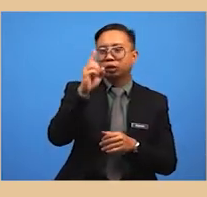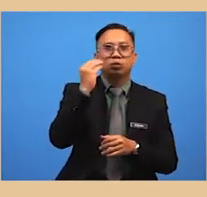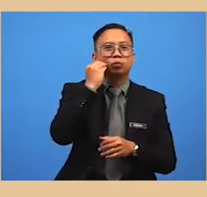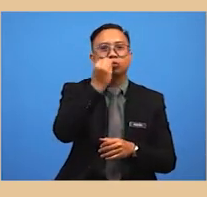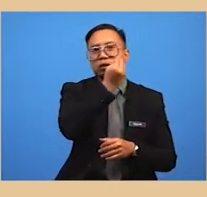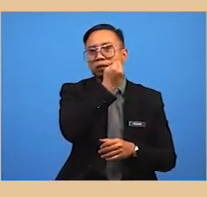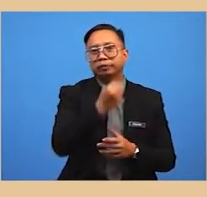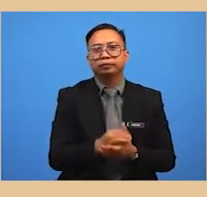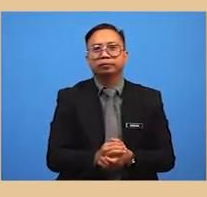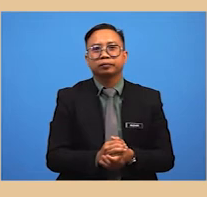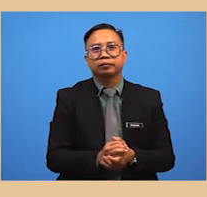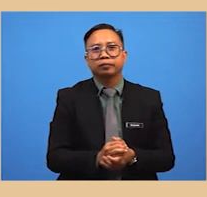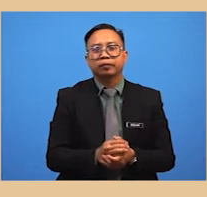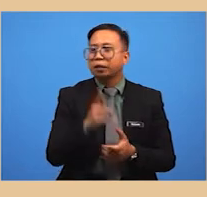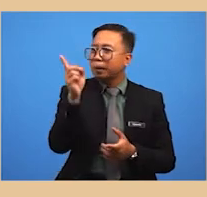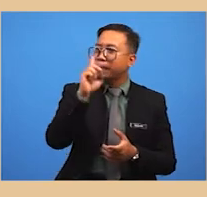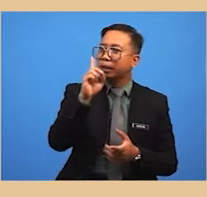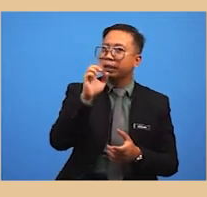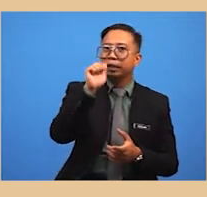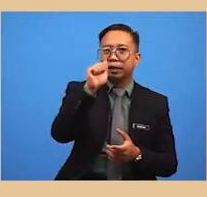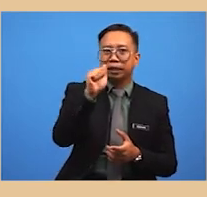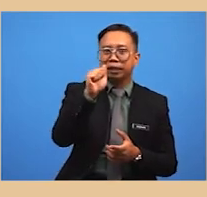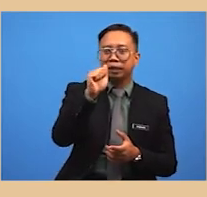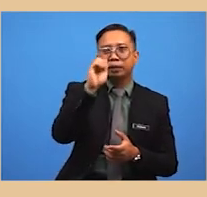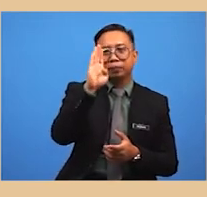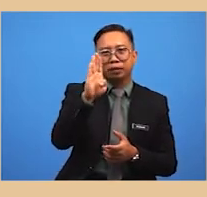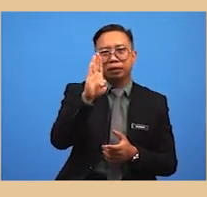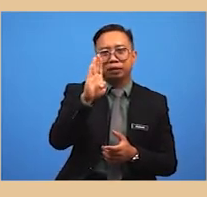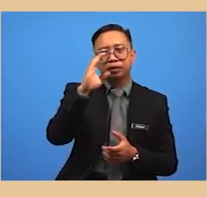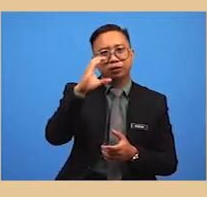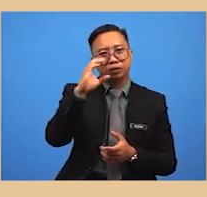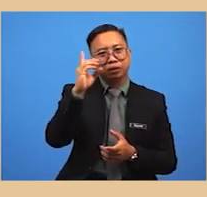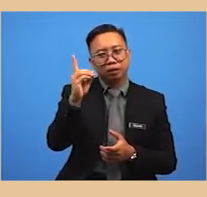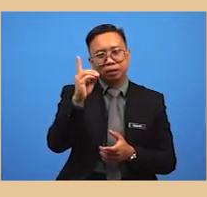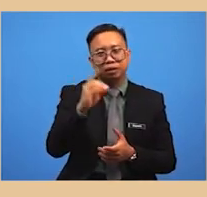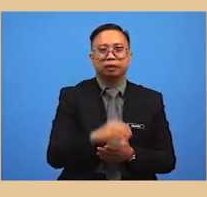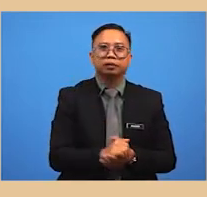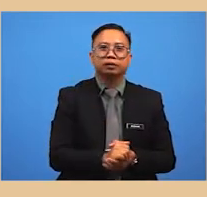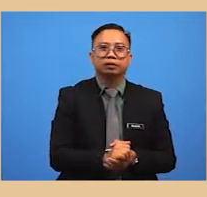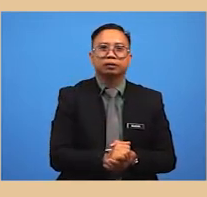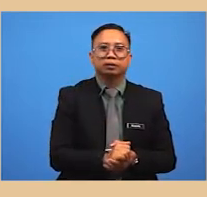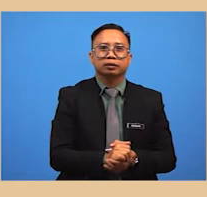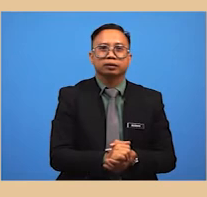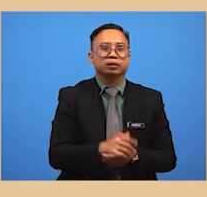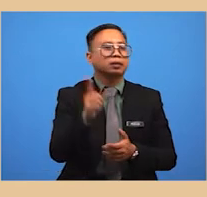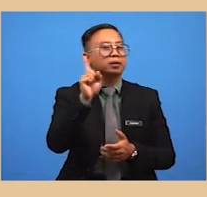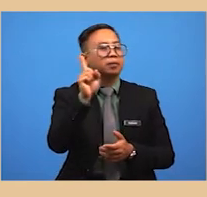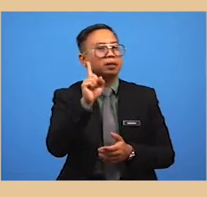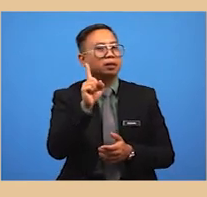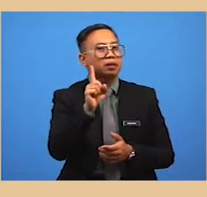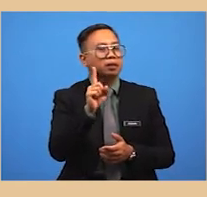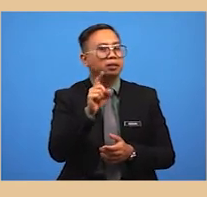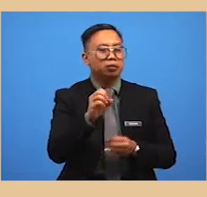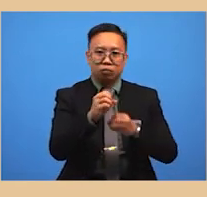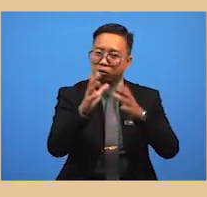sekuntum bunga. Antara bahagian A, B, C dan D, di